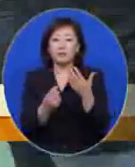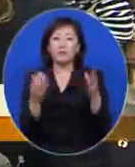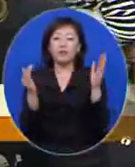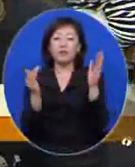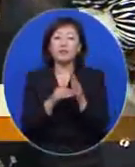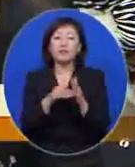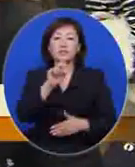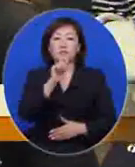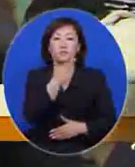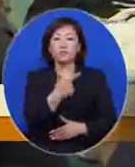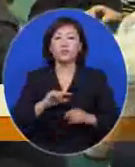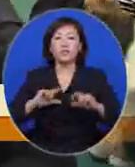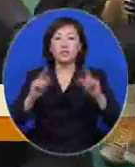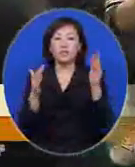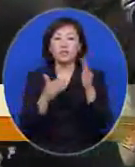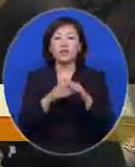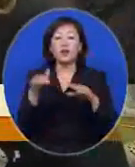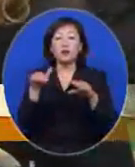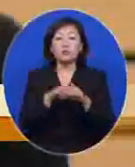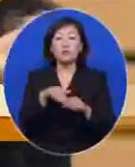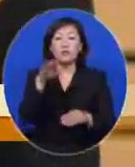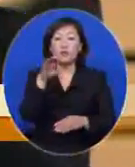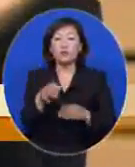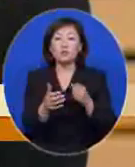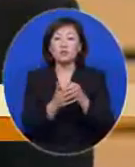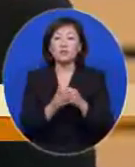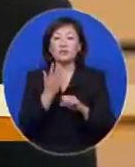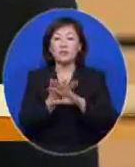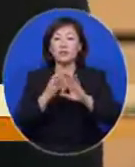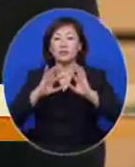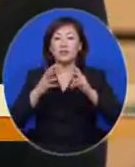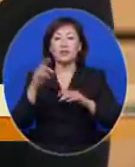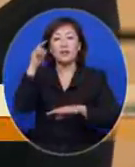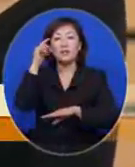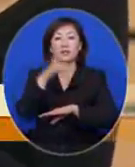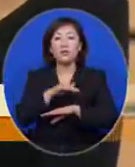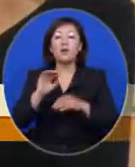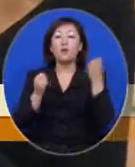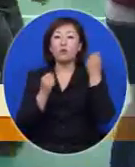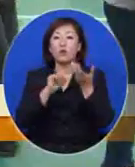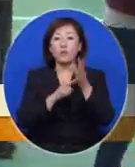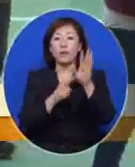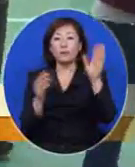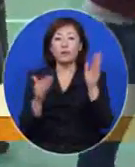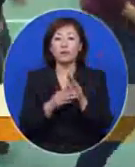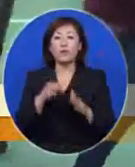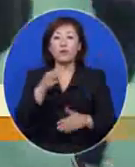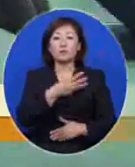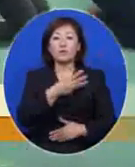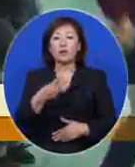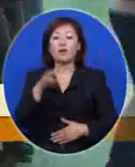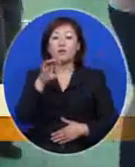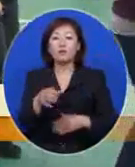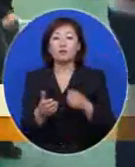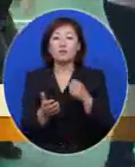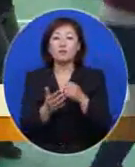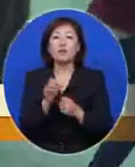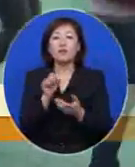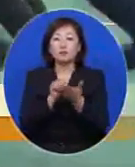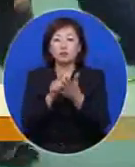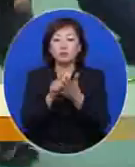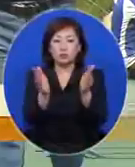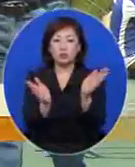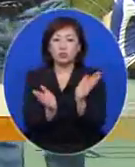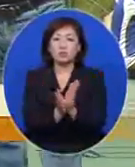오는 26일에는 문예회관에서 외국인 주민 기획 공연이 열리고 태화강 둔치에서는 외국인 축구팀